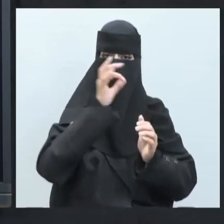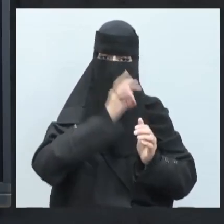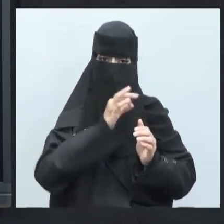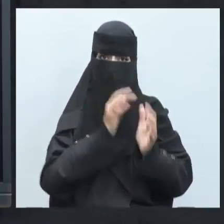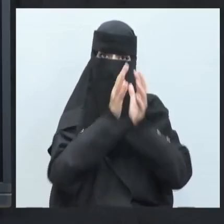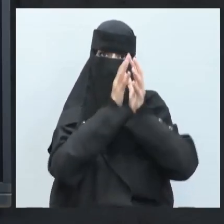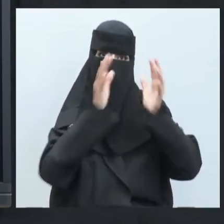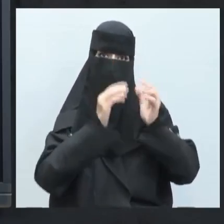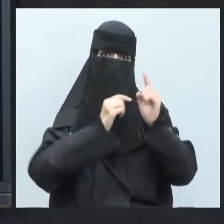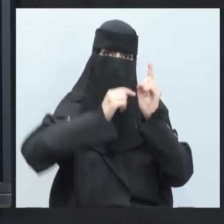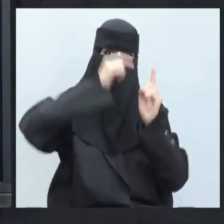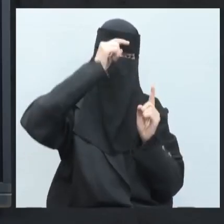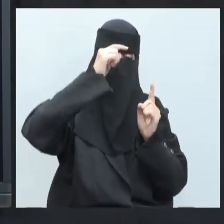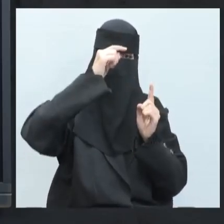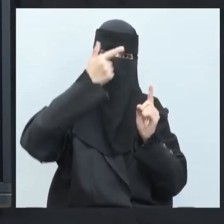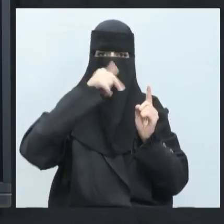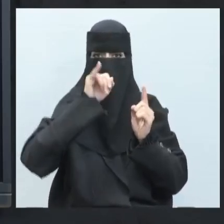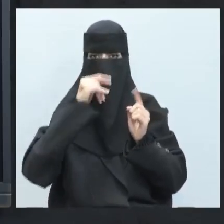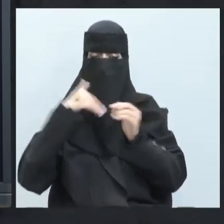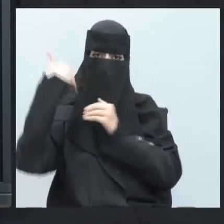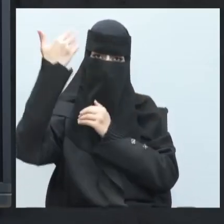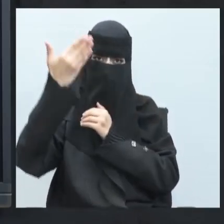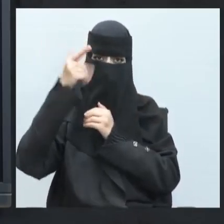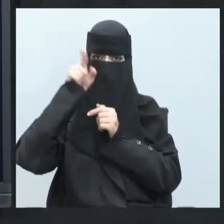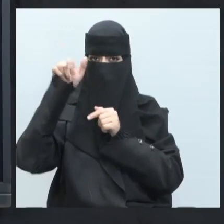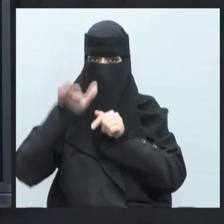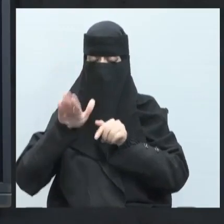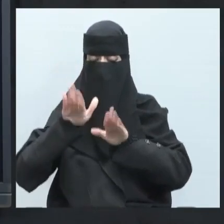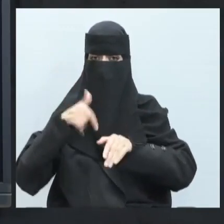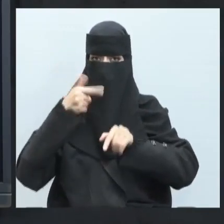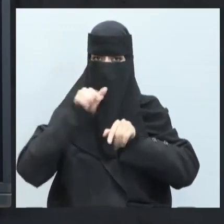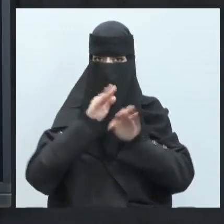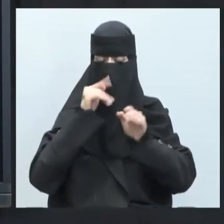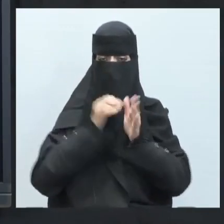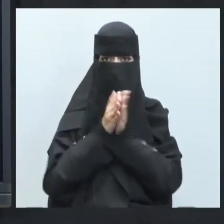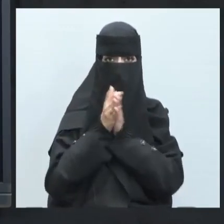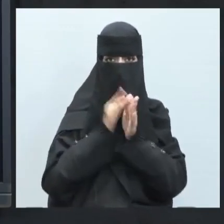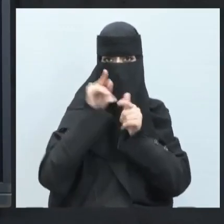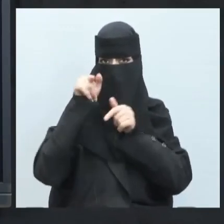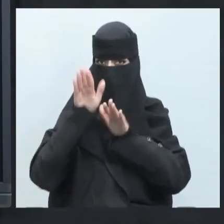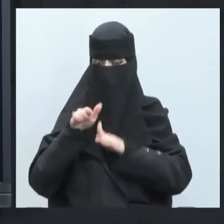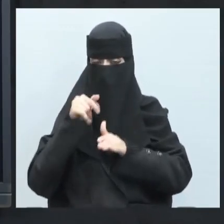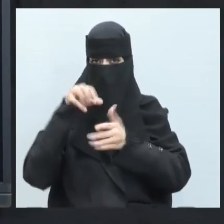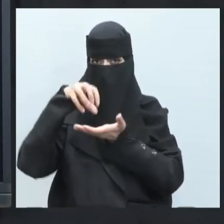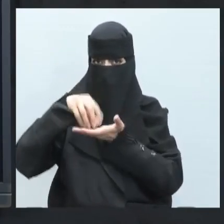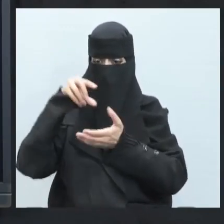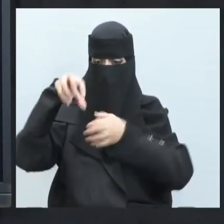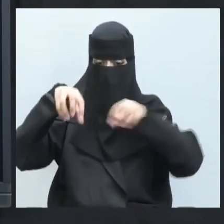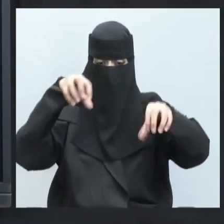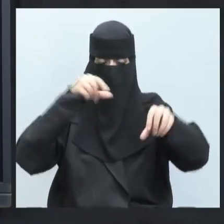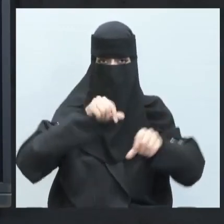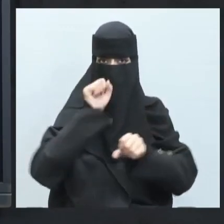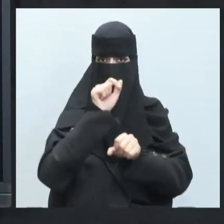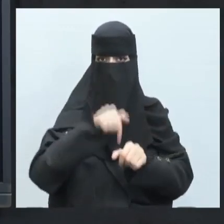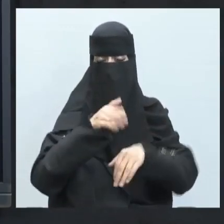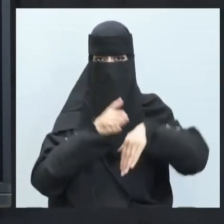ارباح اعلى في المستقبل وهذا يجعل هنالك اهتمام بوضع فئات معينه كما